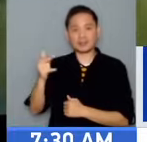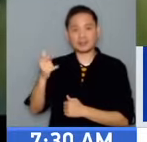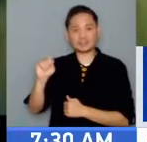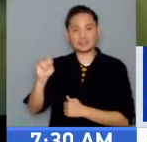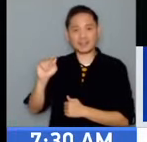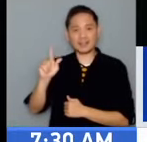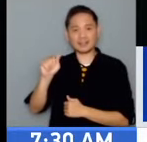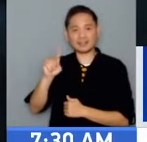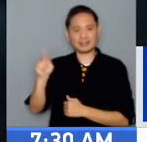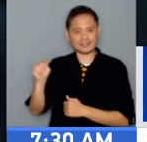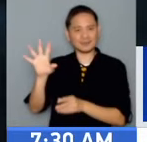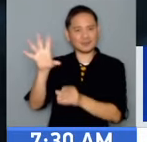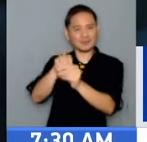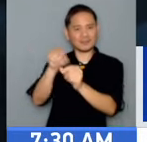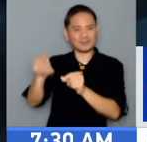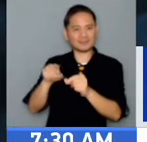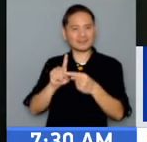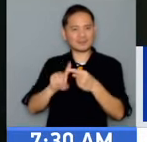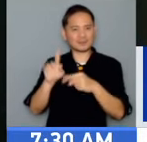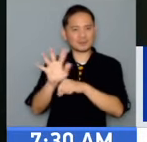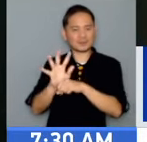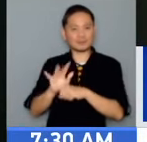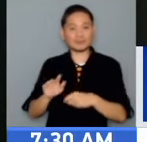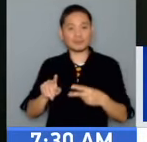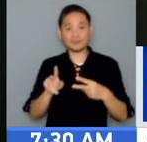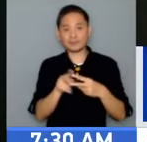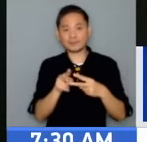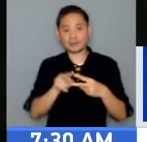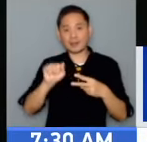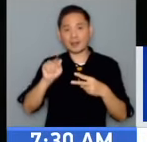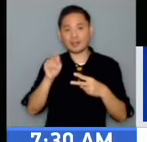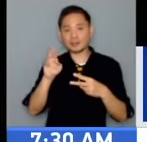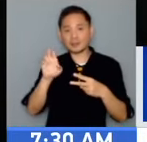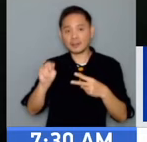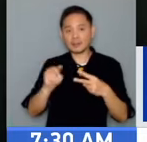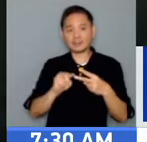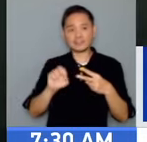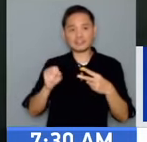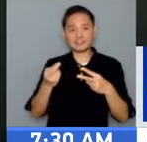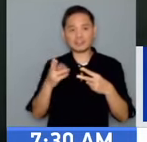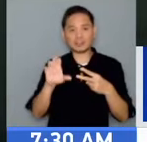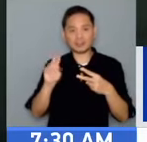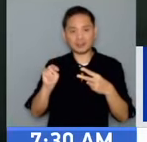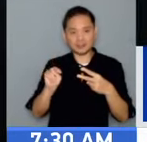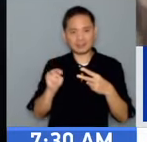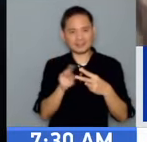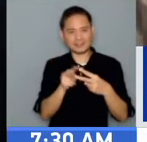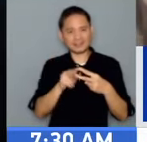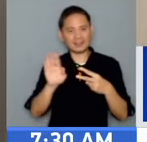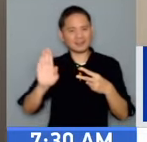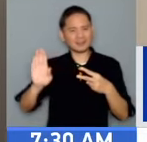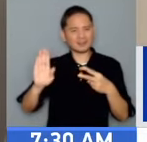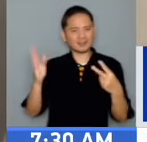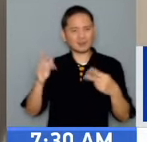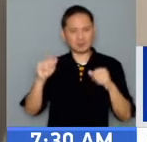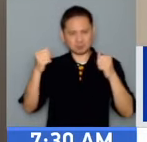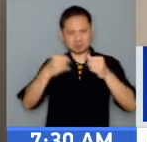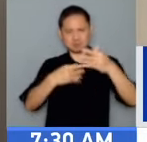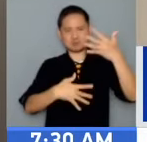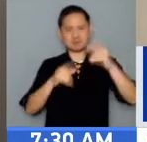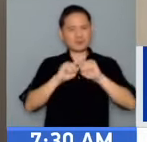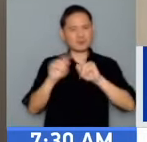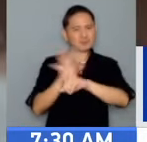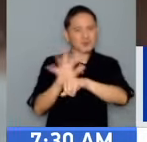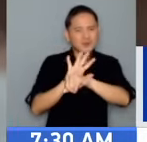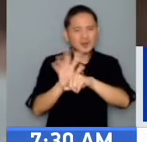multimedia star Alden Richards at megastar Sharon Cuneta sa Family of Two. Madaming magagandang entries this year. Ang daming aabangan. Ayun na yung